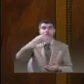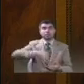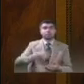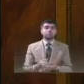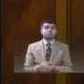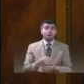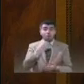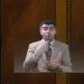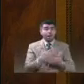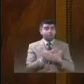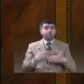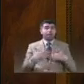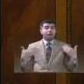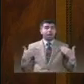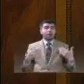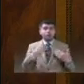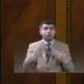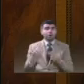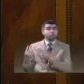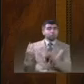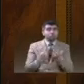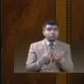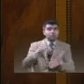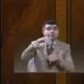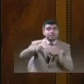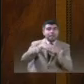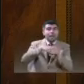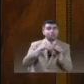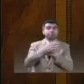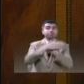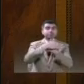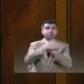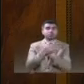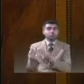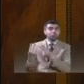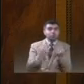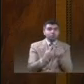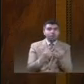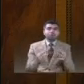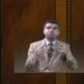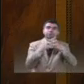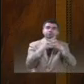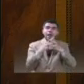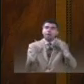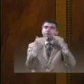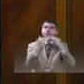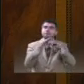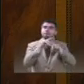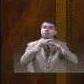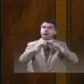وتفائلنا كثيرا لما التحق بنا إخواننا من الأحرار بالانسجام الذي حصل في الأغلبية كما كان حاصلا في